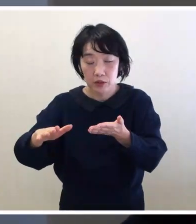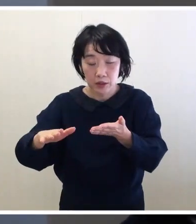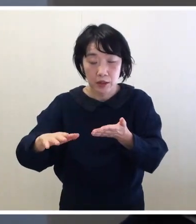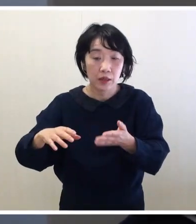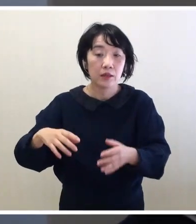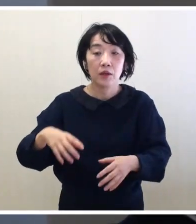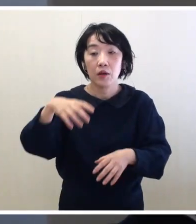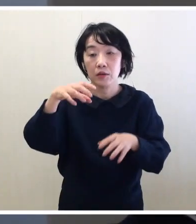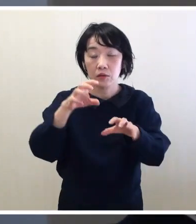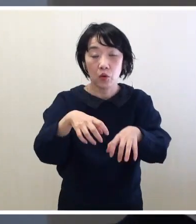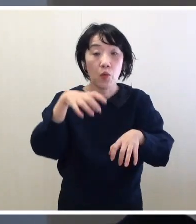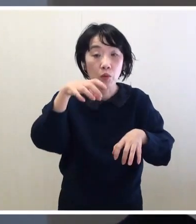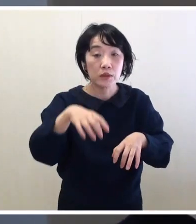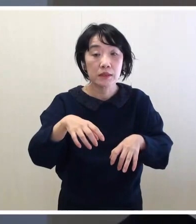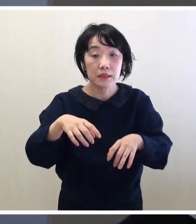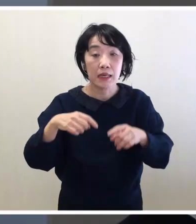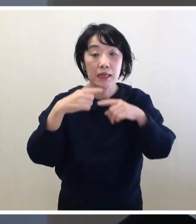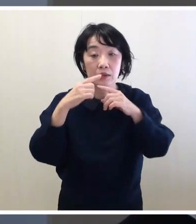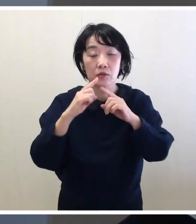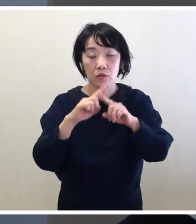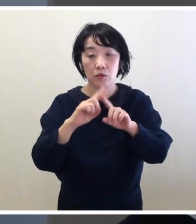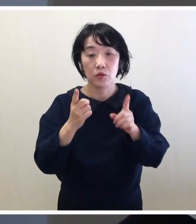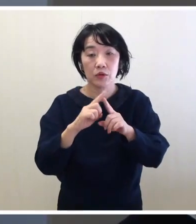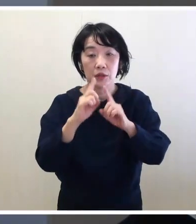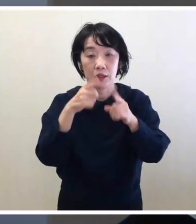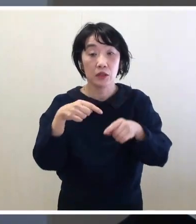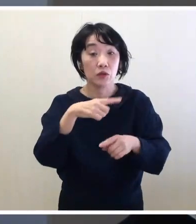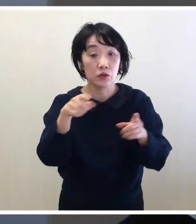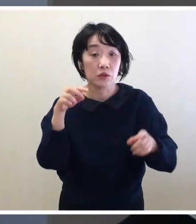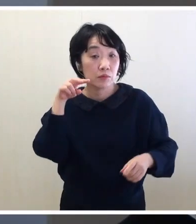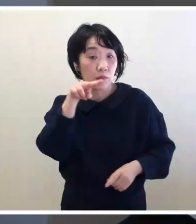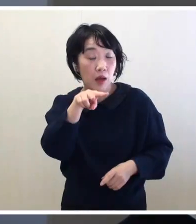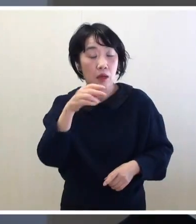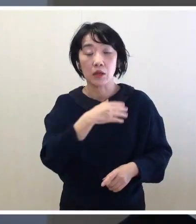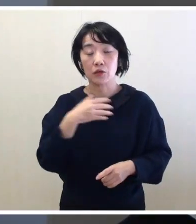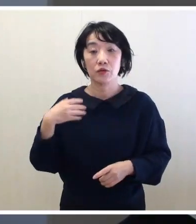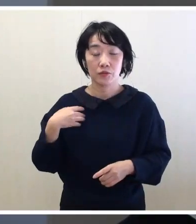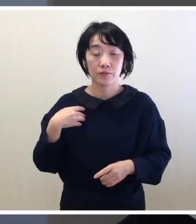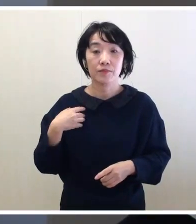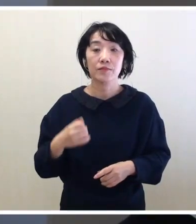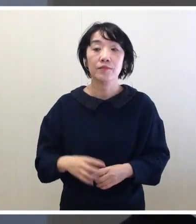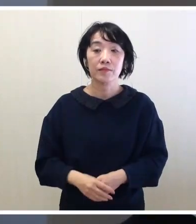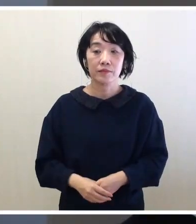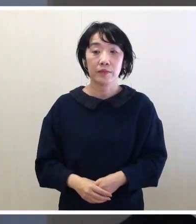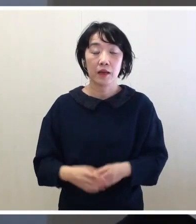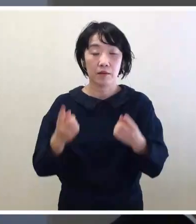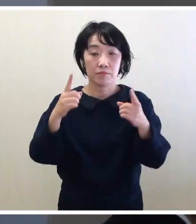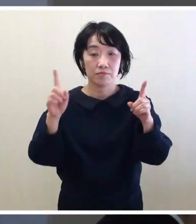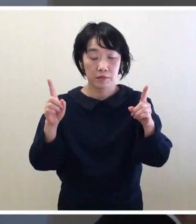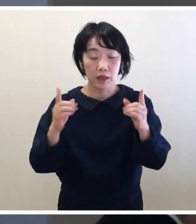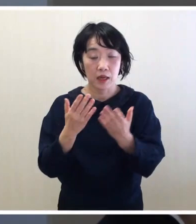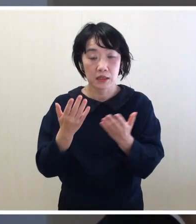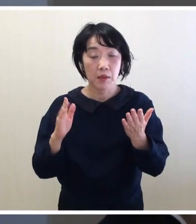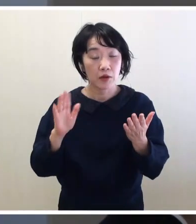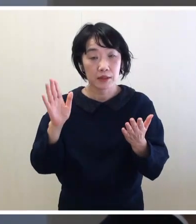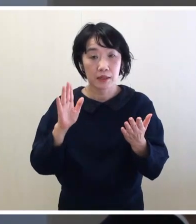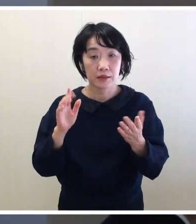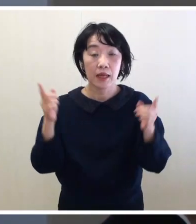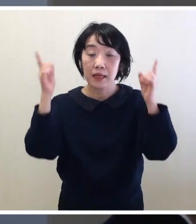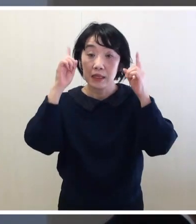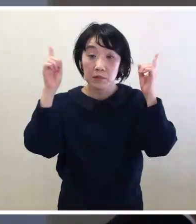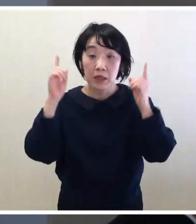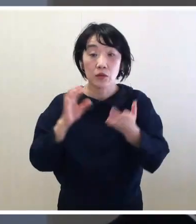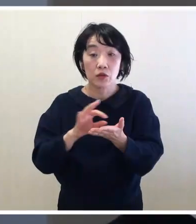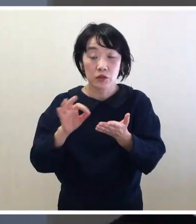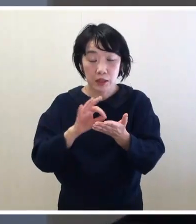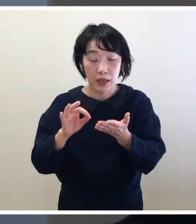園のゲートまで見通せるような開放的な室内にしてまいりたいと考えてますし、動物園のゲートの前には、まあ、芝生ではなく